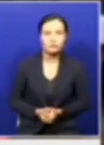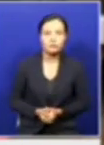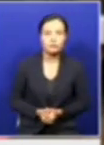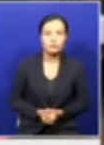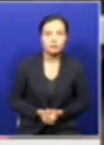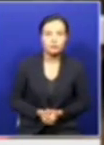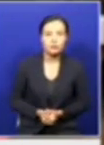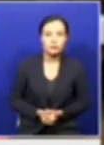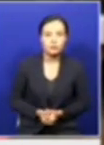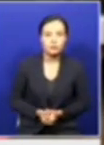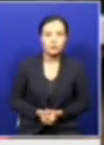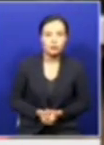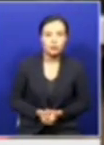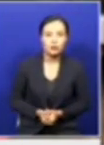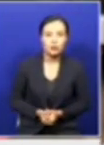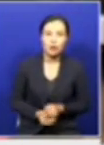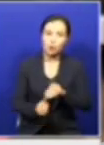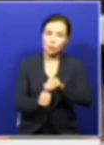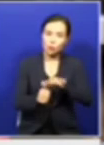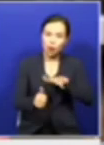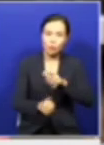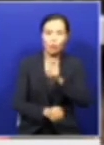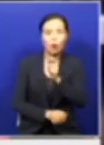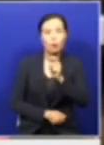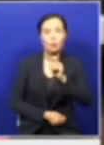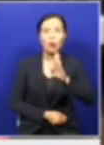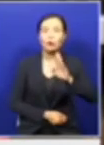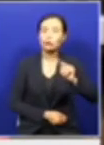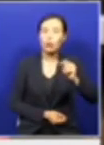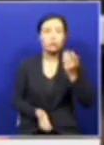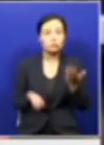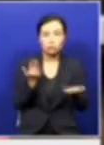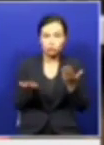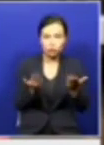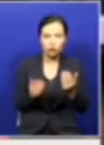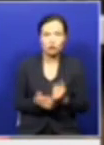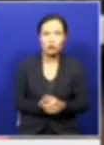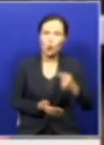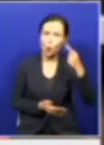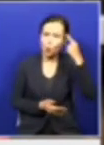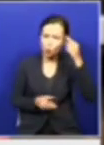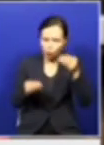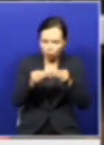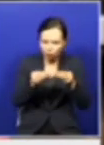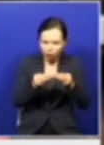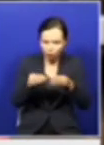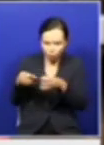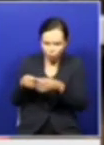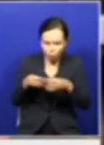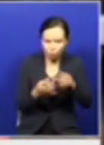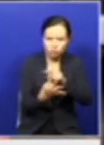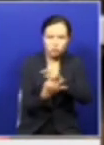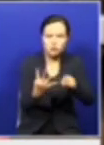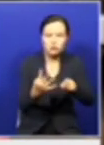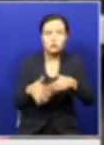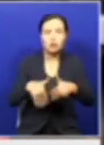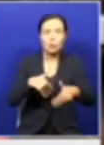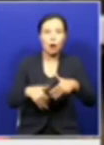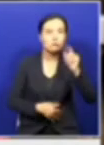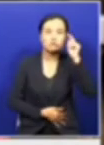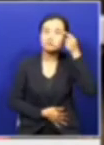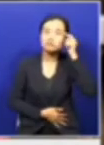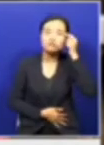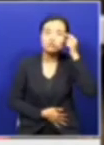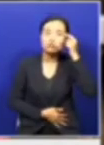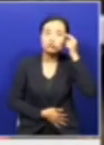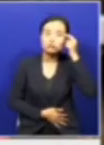หรือว่าองค์กรผู้นำองค์กรปกครองส่วนท้องถิ่นรู้กันอยู่ใน 3-4 กลุ่มนี้ชาวบ้านไม่รู้เรื่อง